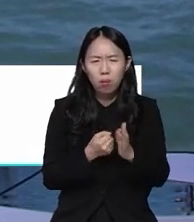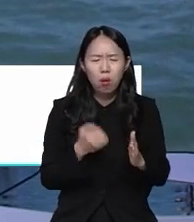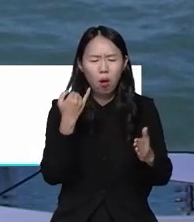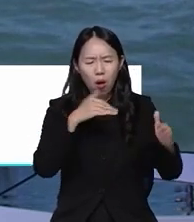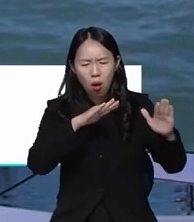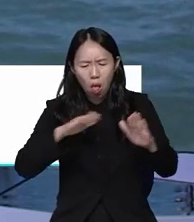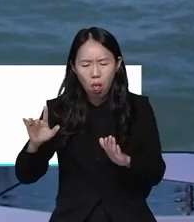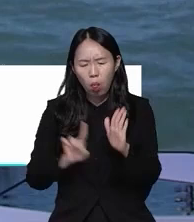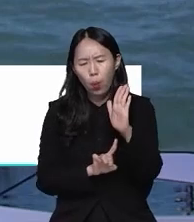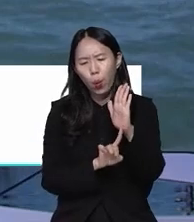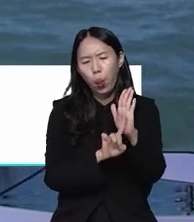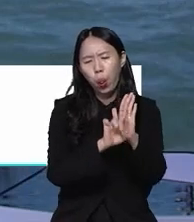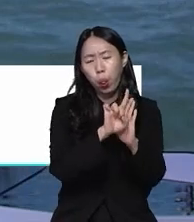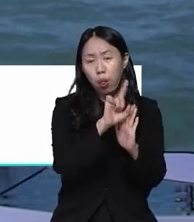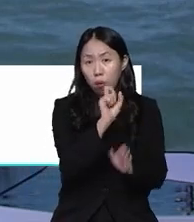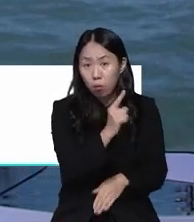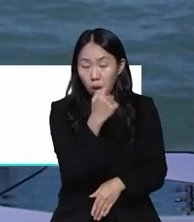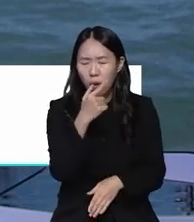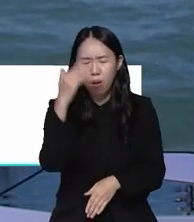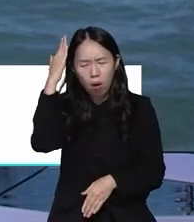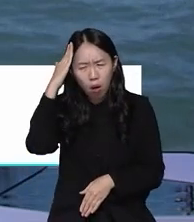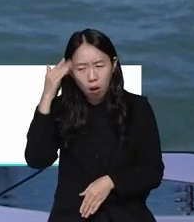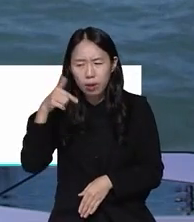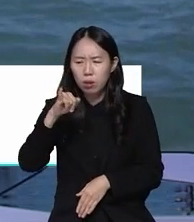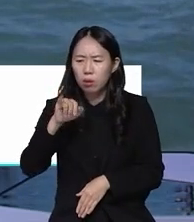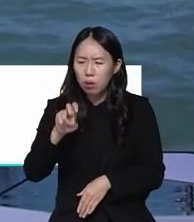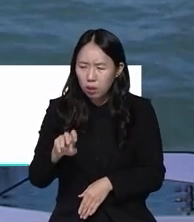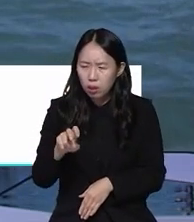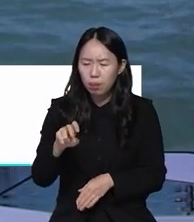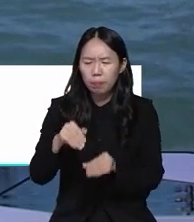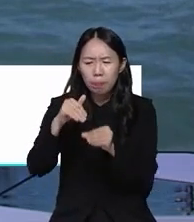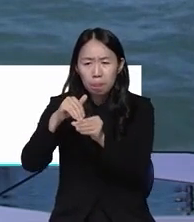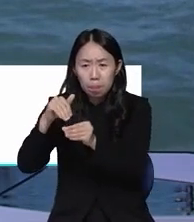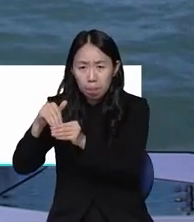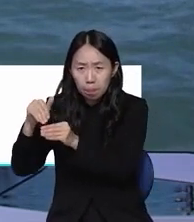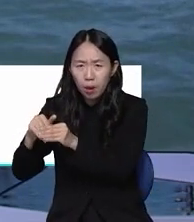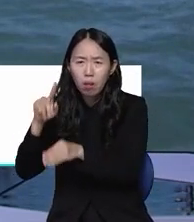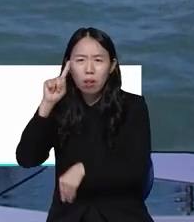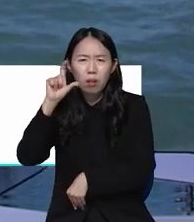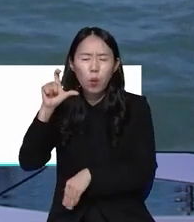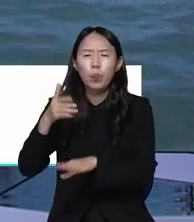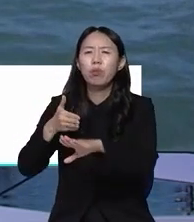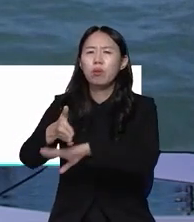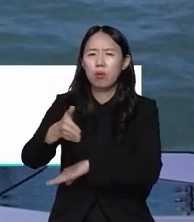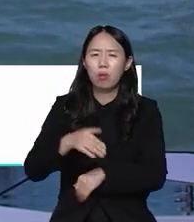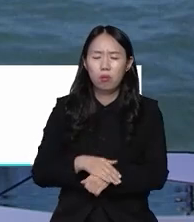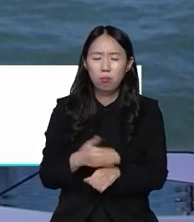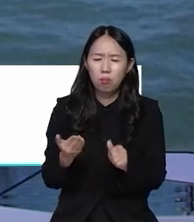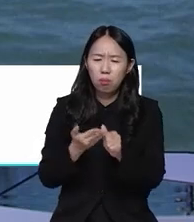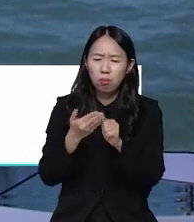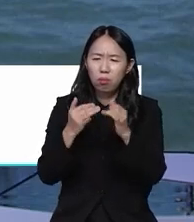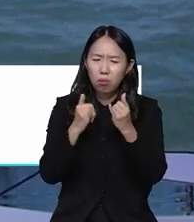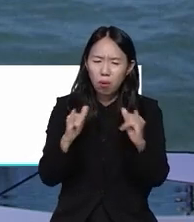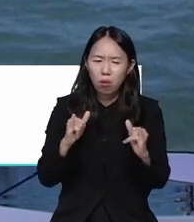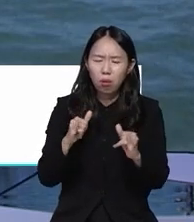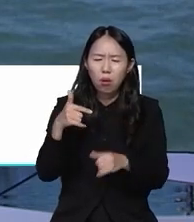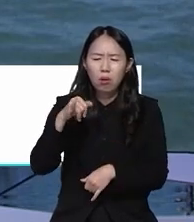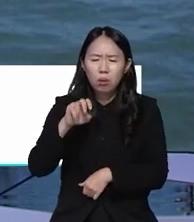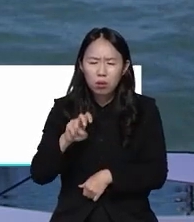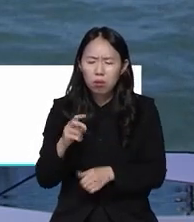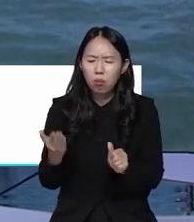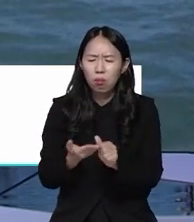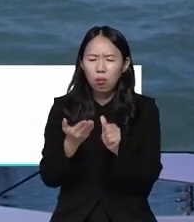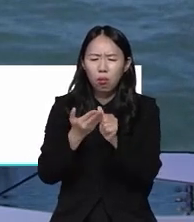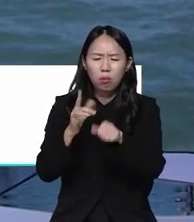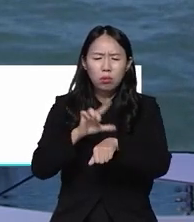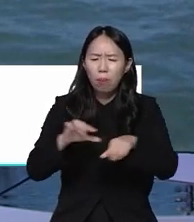현상으로 이어지면서 김 채묘가 보름가량 늦게 진행되고 있습니다. 어민들은 김 생산 기간이 짧아져 수확하는